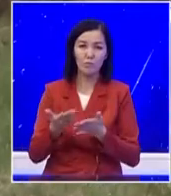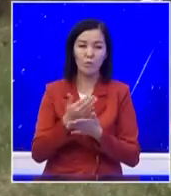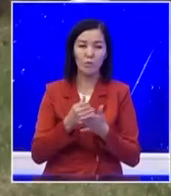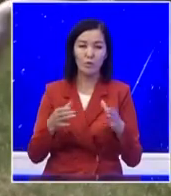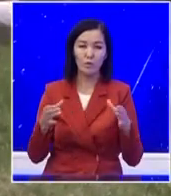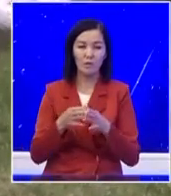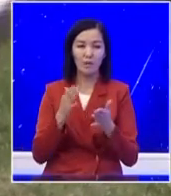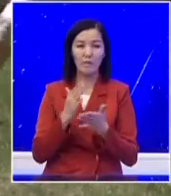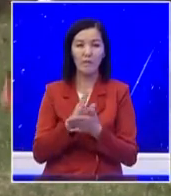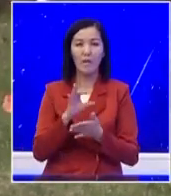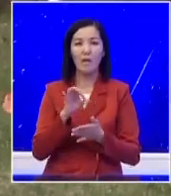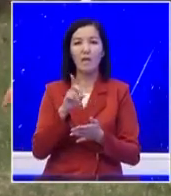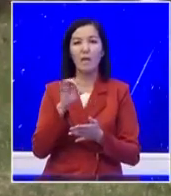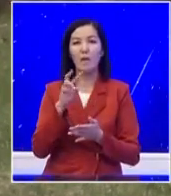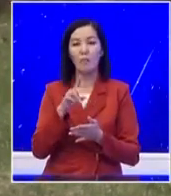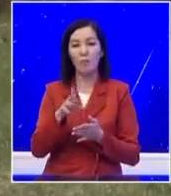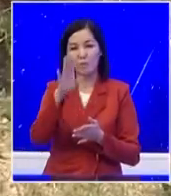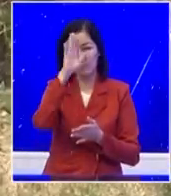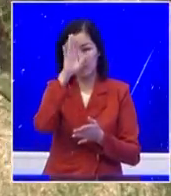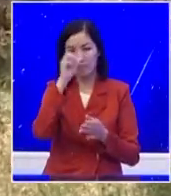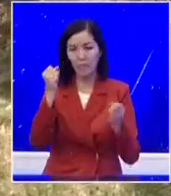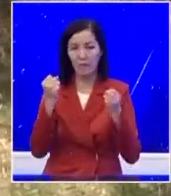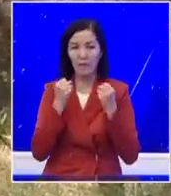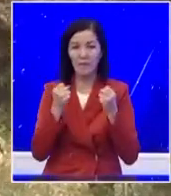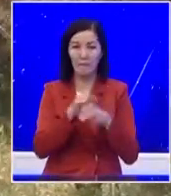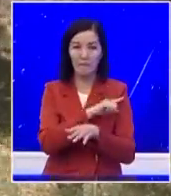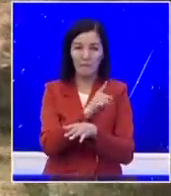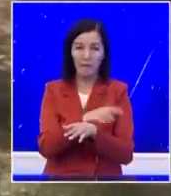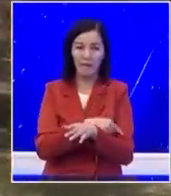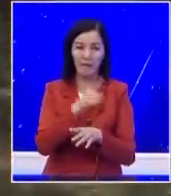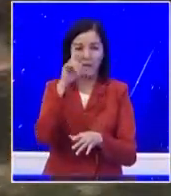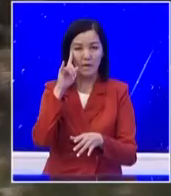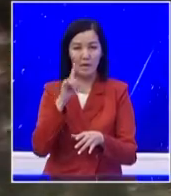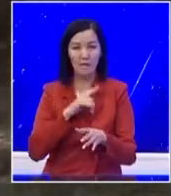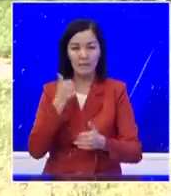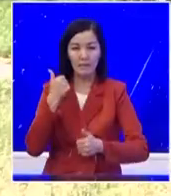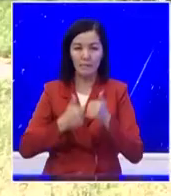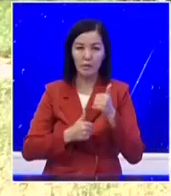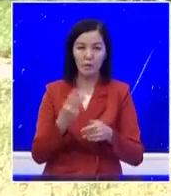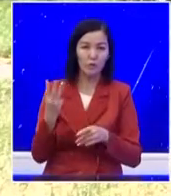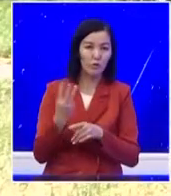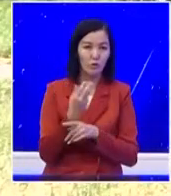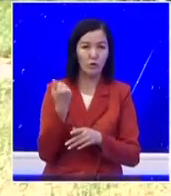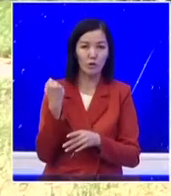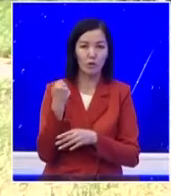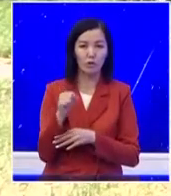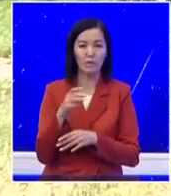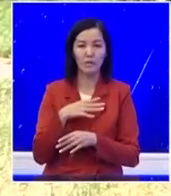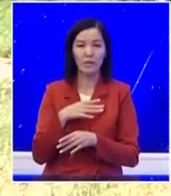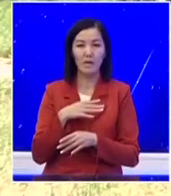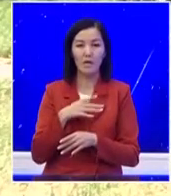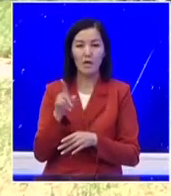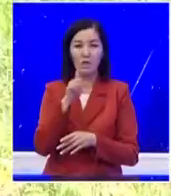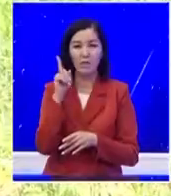Ербол Камалиев те болашағынан зор үміт күттіретін балуан. Ол Қазақстан біріншілігінде 3 рет жеңімпаз атанды. Биыл жастар арасында ел чемпионы